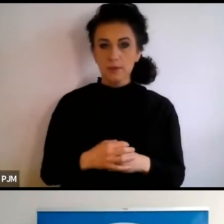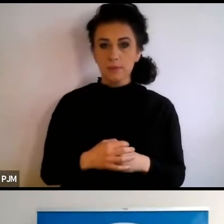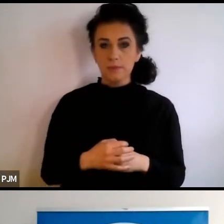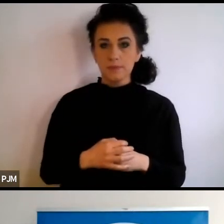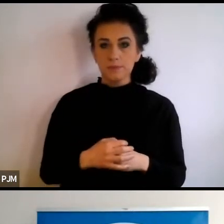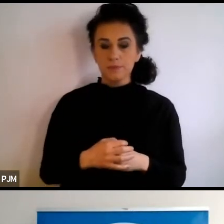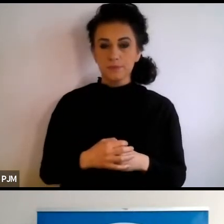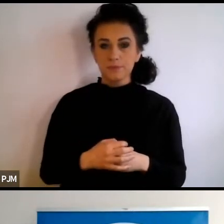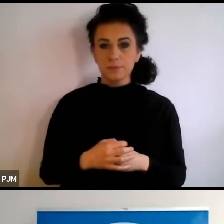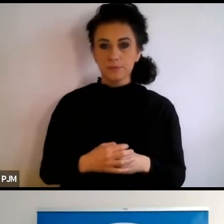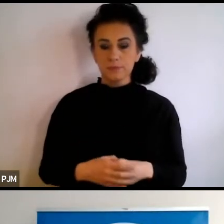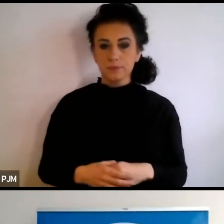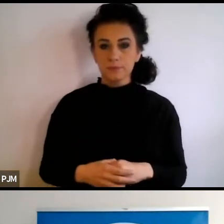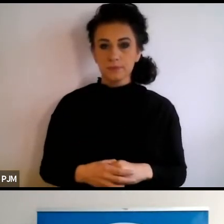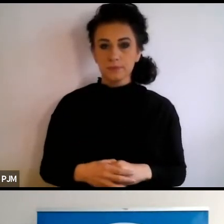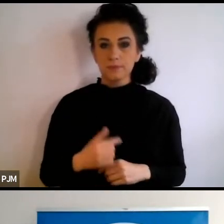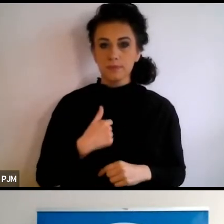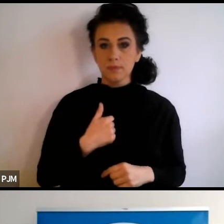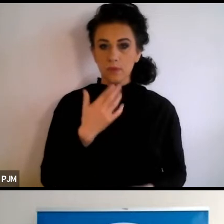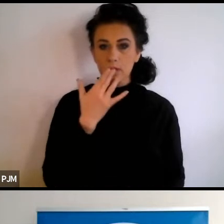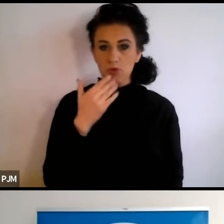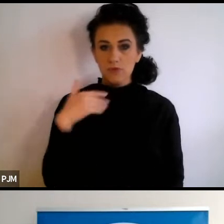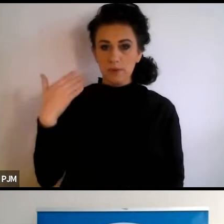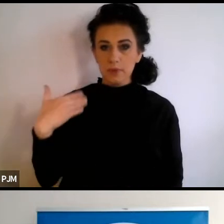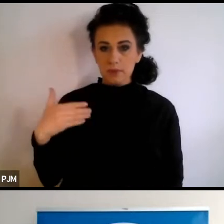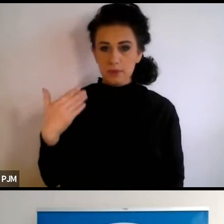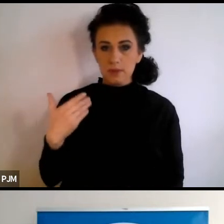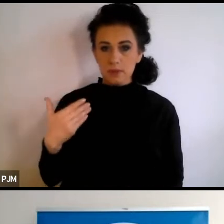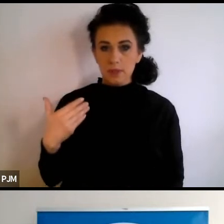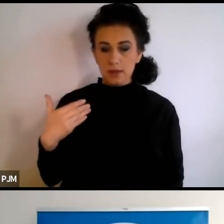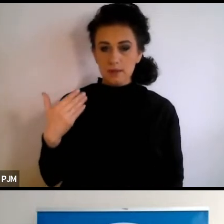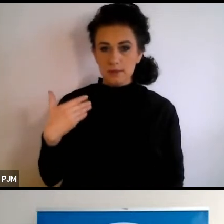Zaznaczam, iż mówię prezentację